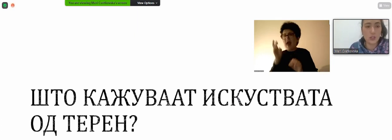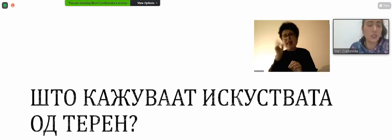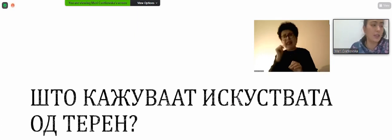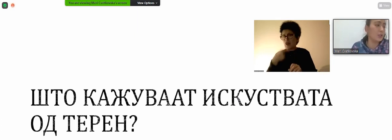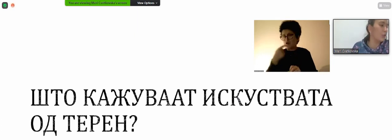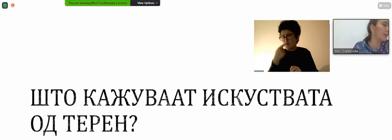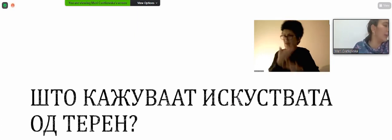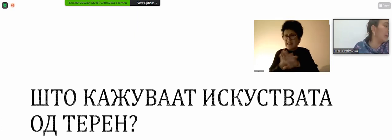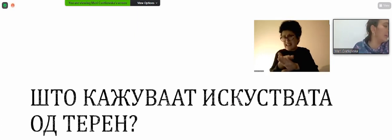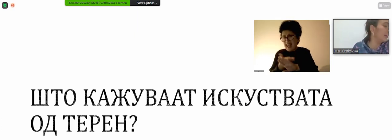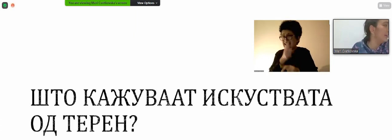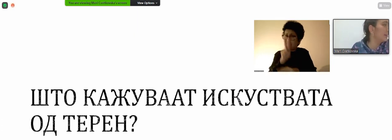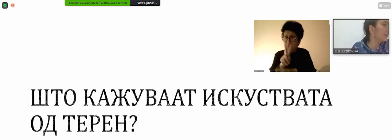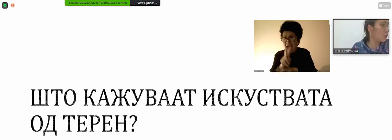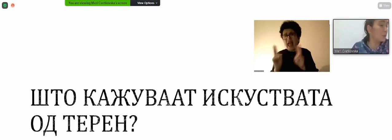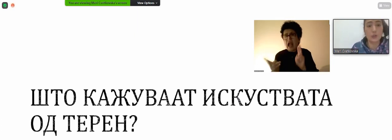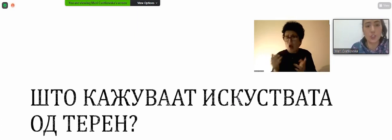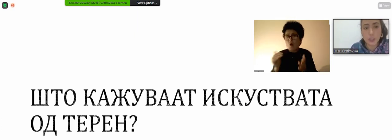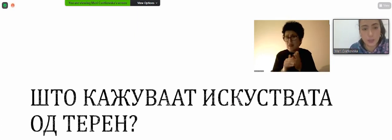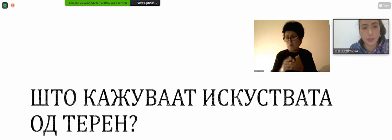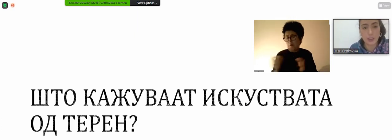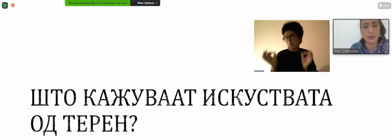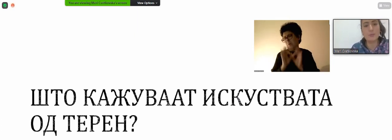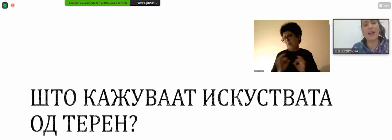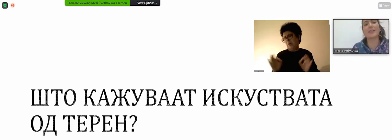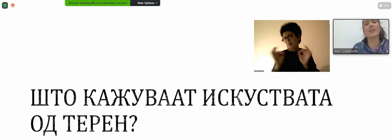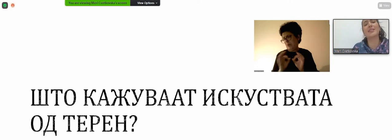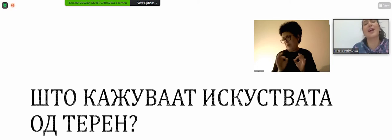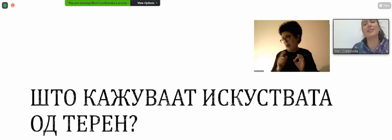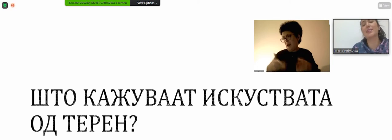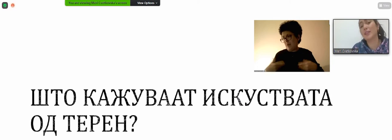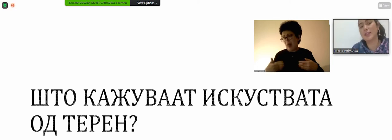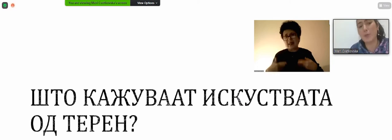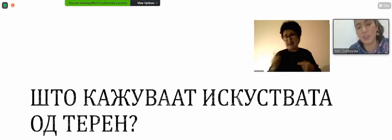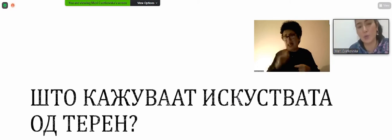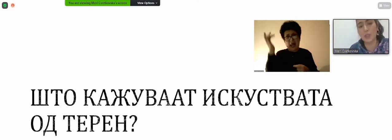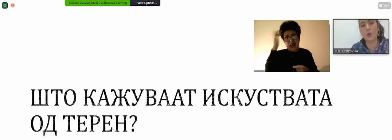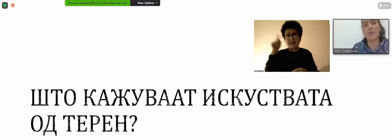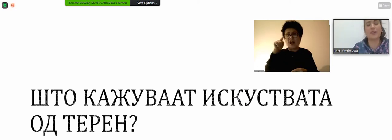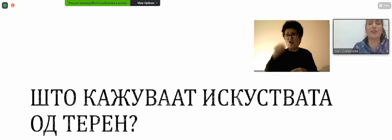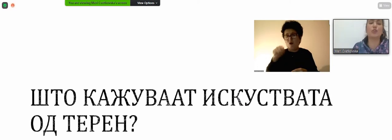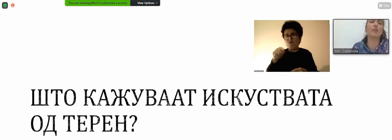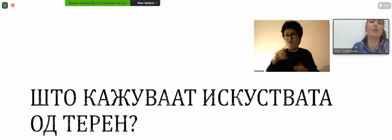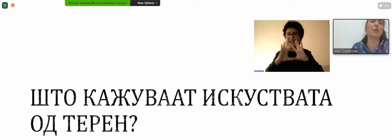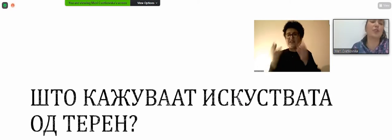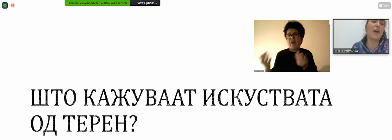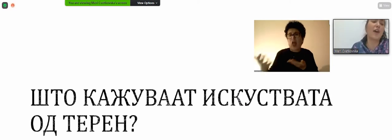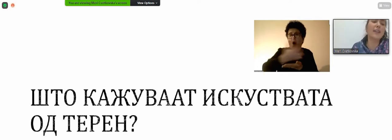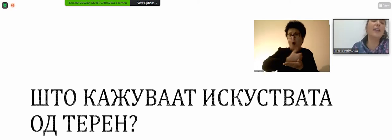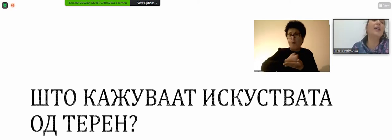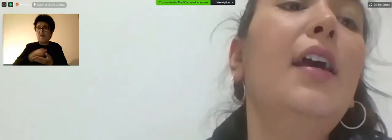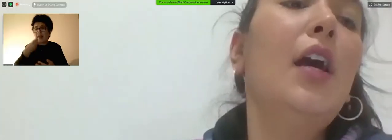секогаш и не ли тоа не е ни, да речем задолжително, да младите ги знаат сите ти аспекти кои ги обфаќа сексуалното